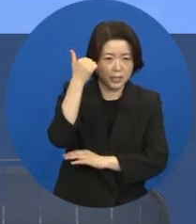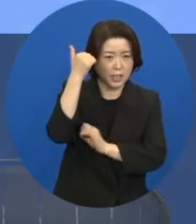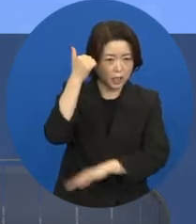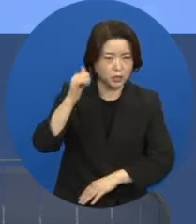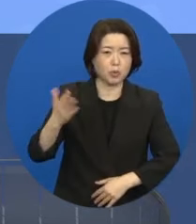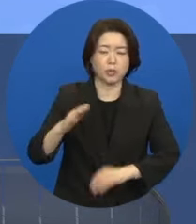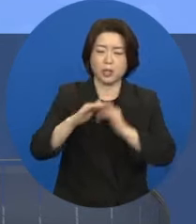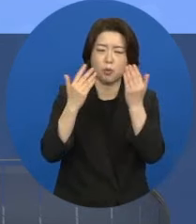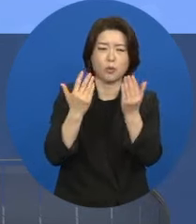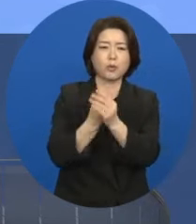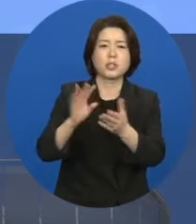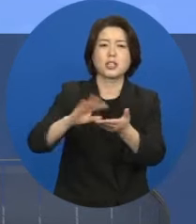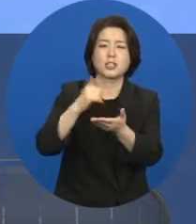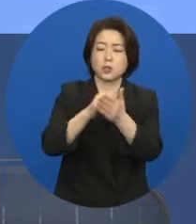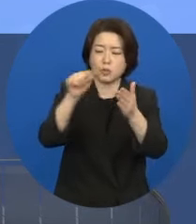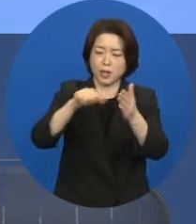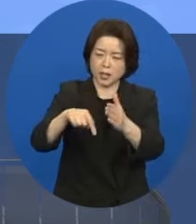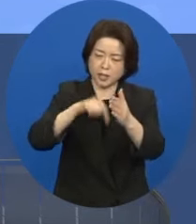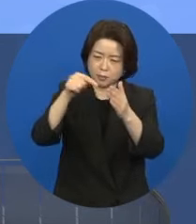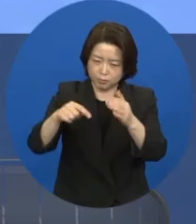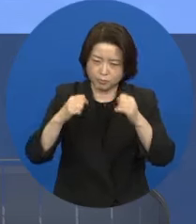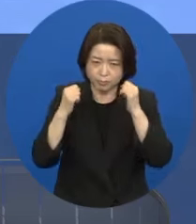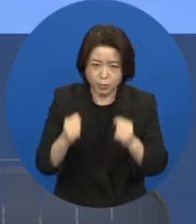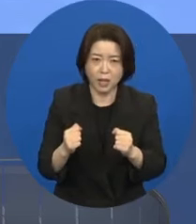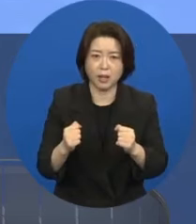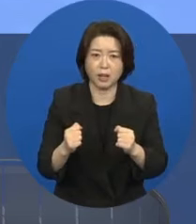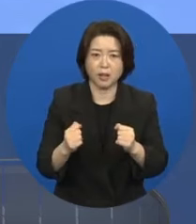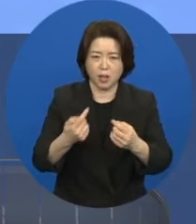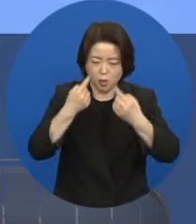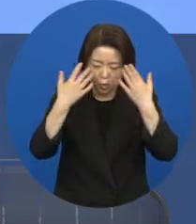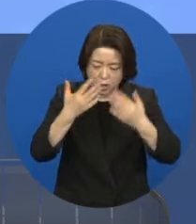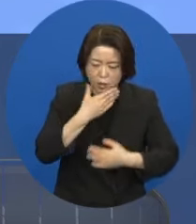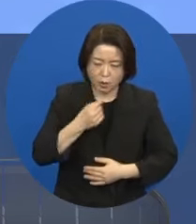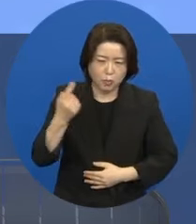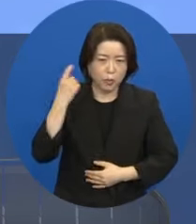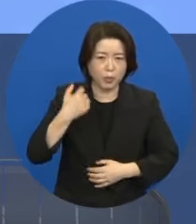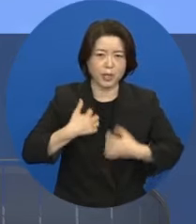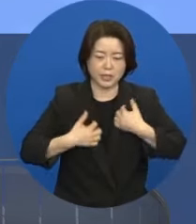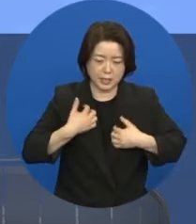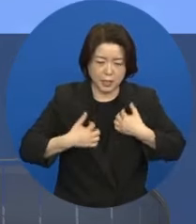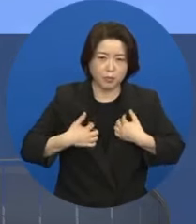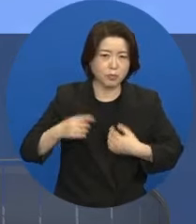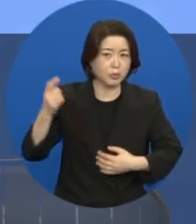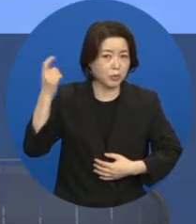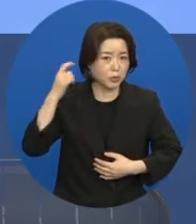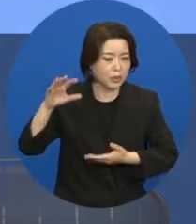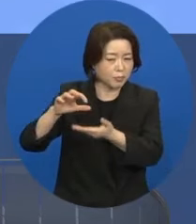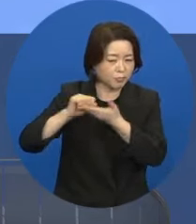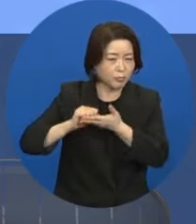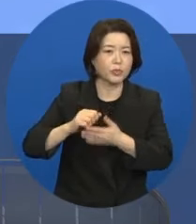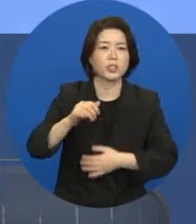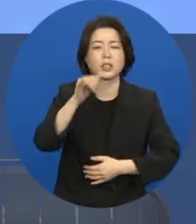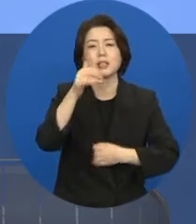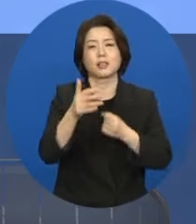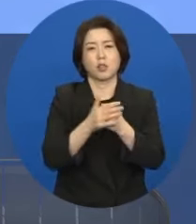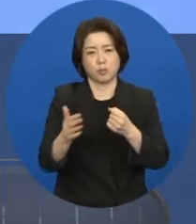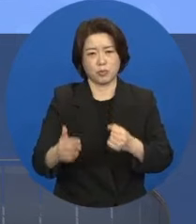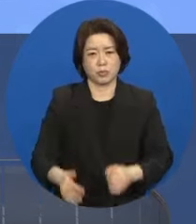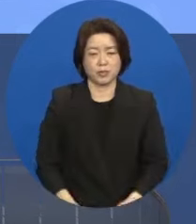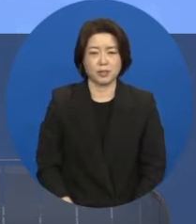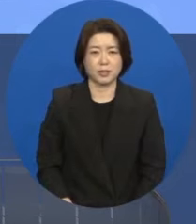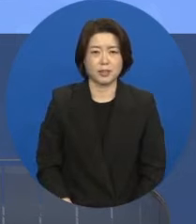온전히 그리스도 안에 있음이여 과하게 복음의 기쁜 소식을 들 있기 때문입니다 아멘